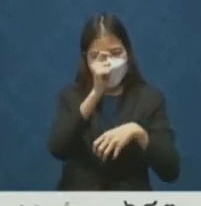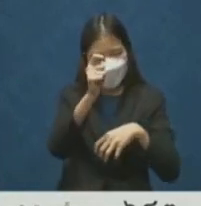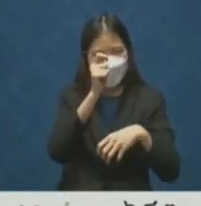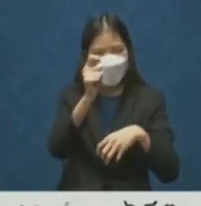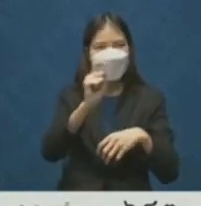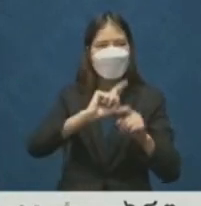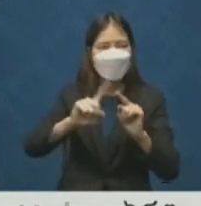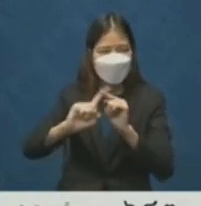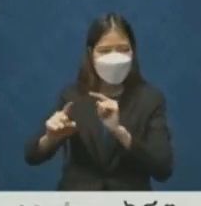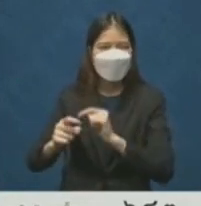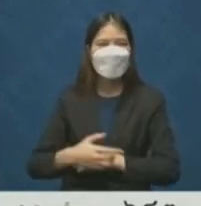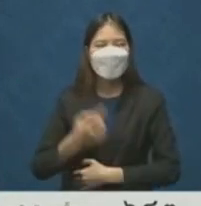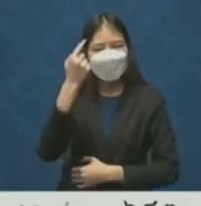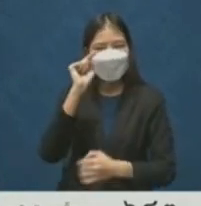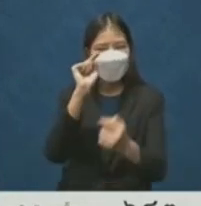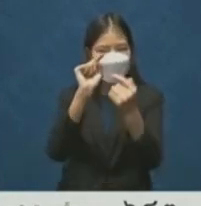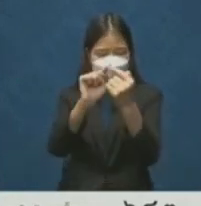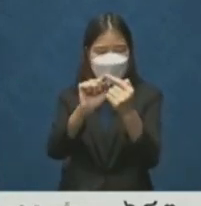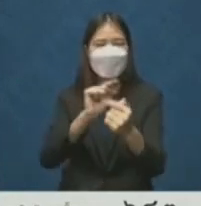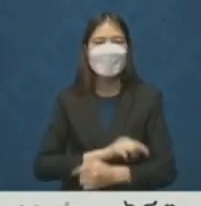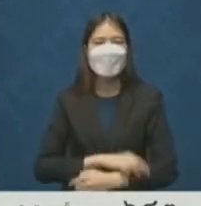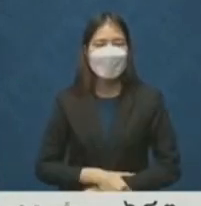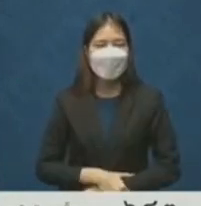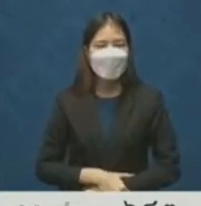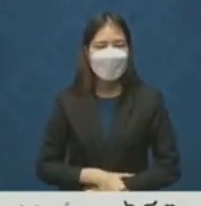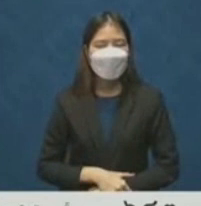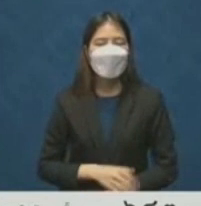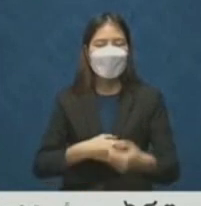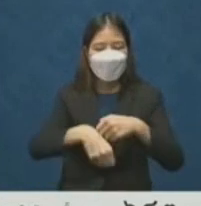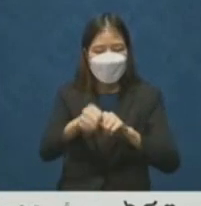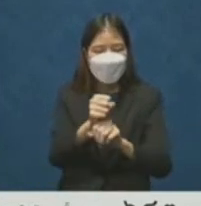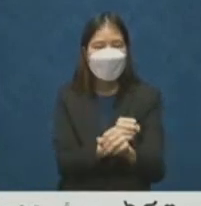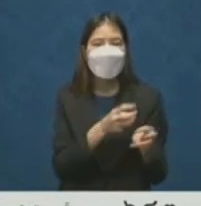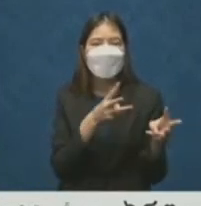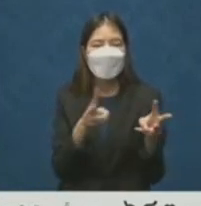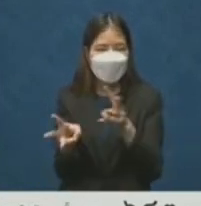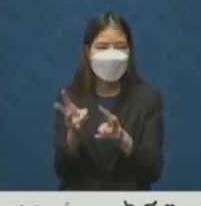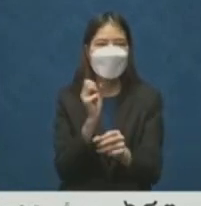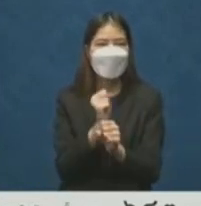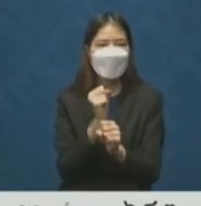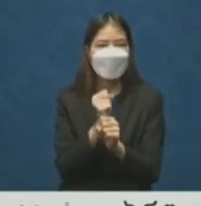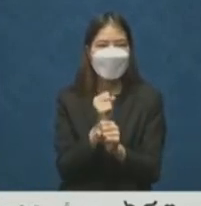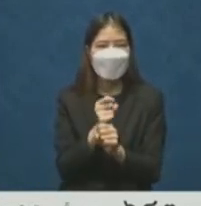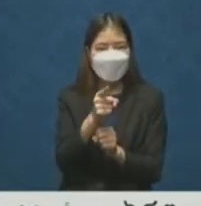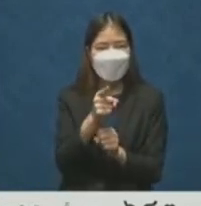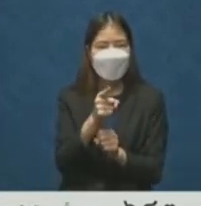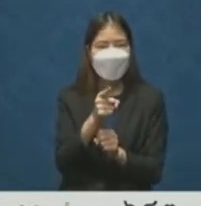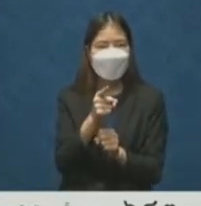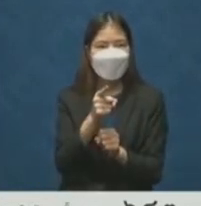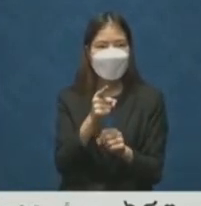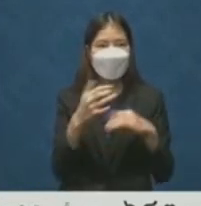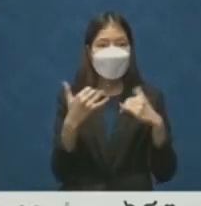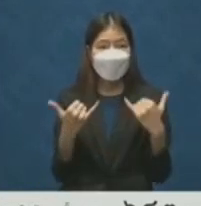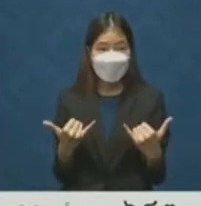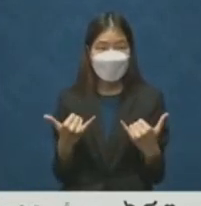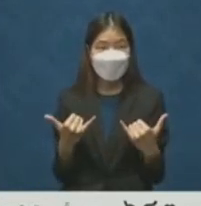ของประเทศผมว่าตรงนี้ที่ต้องถกกับเรื่องเจตนารวมรวมถึงเรื่องของแนวทางปฏิบัติเนี่ยให้สำคัญแต่สิ่งที่ผ